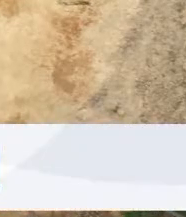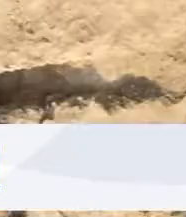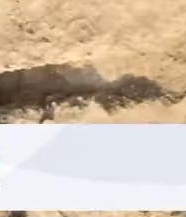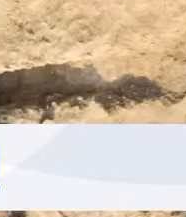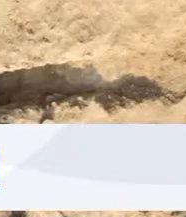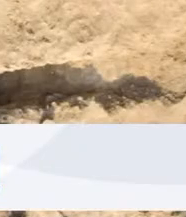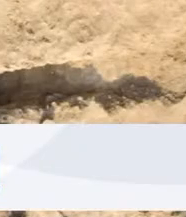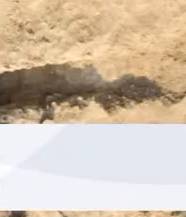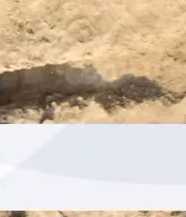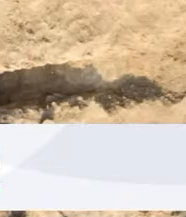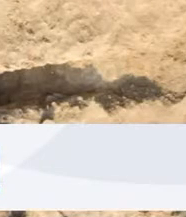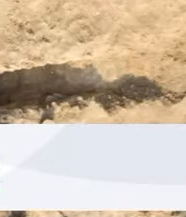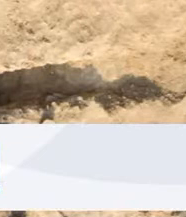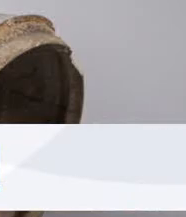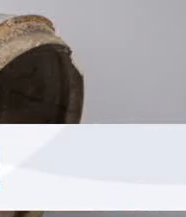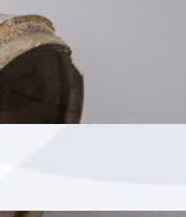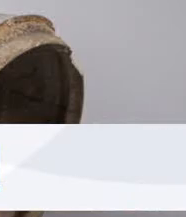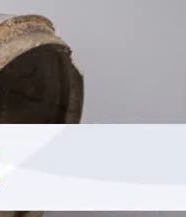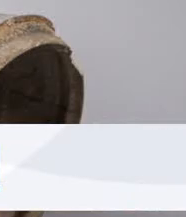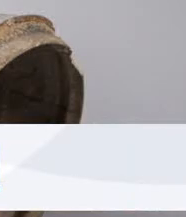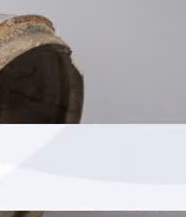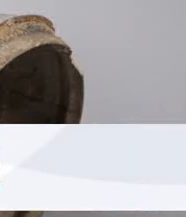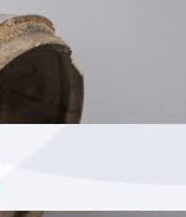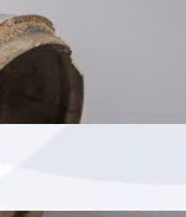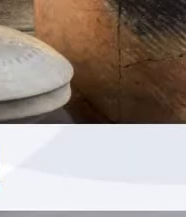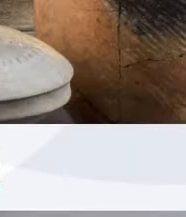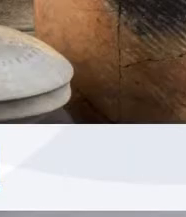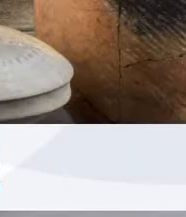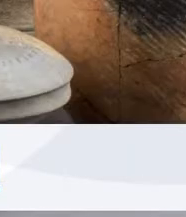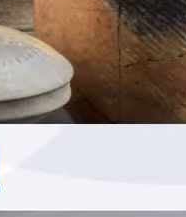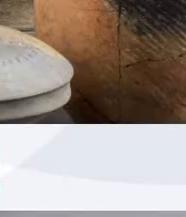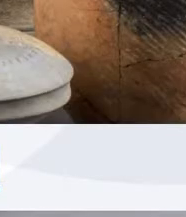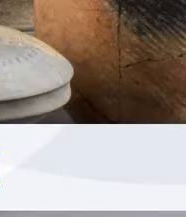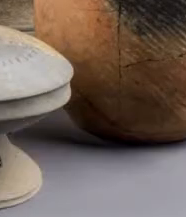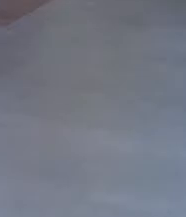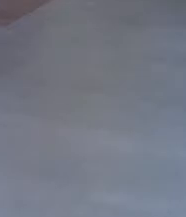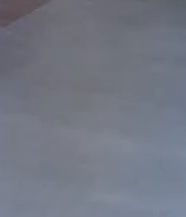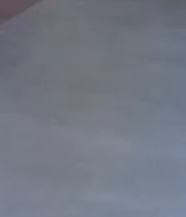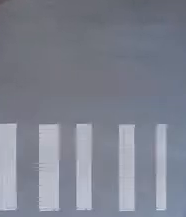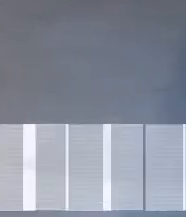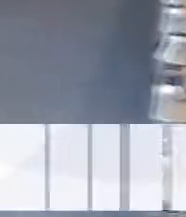합천 3가 고분군에서 최근 일부 고분에 대한 발굴 조사를 완료했습니다.